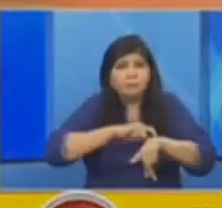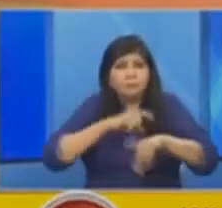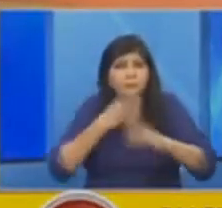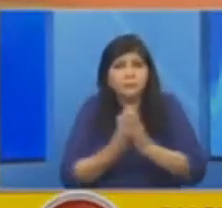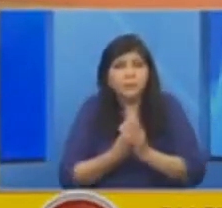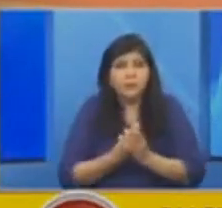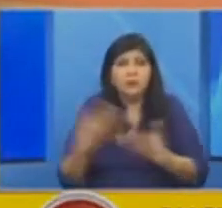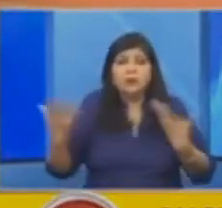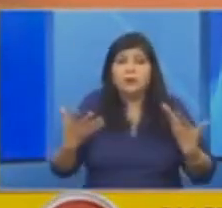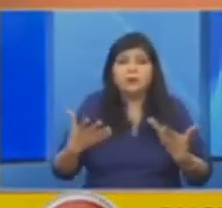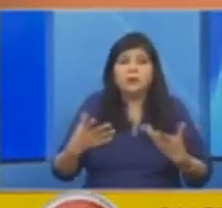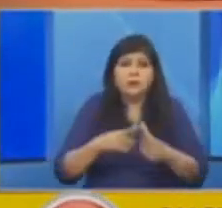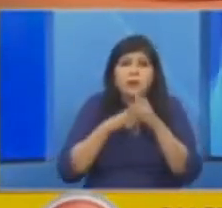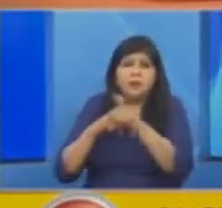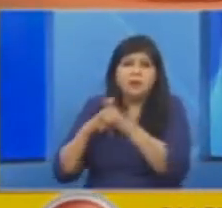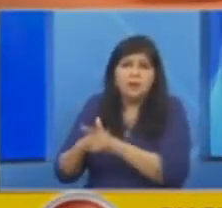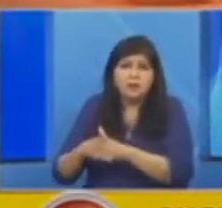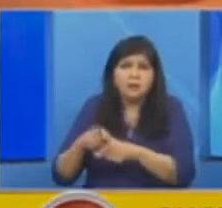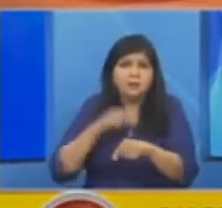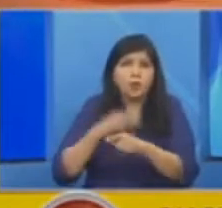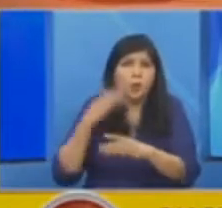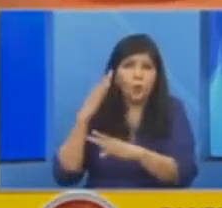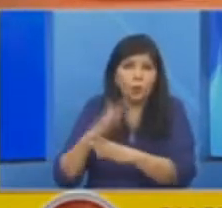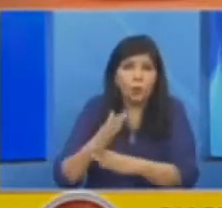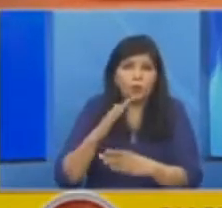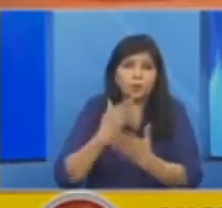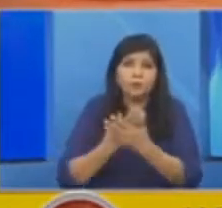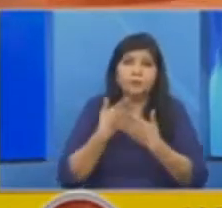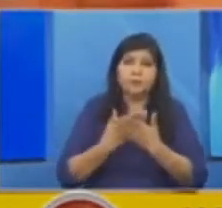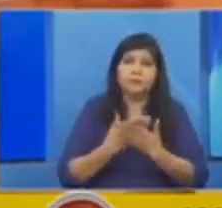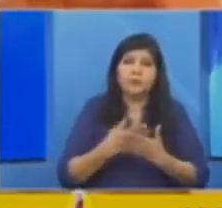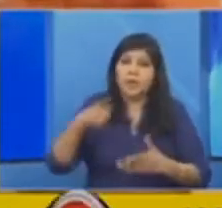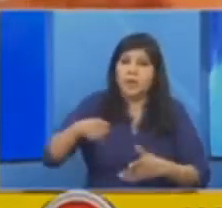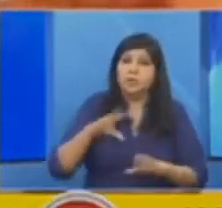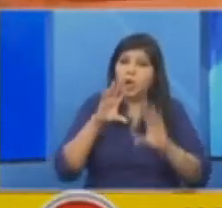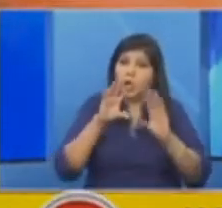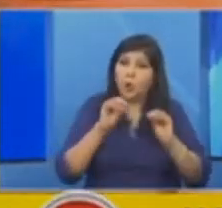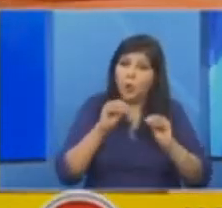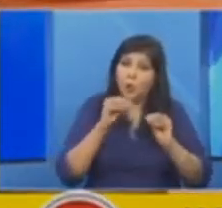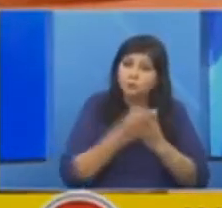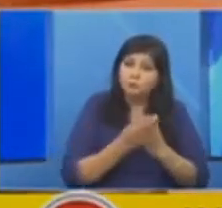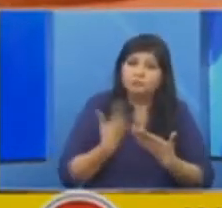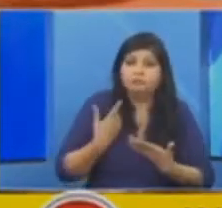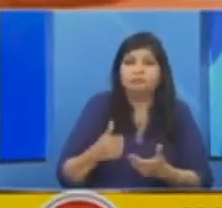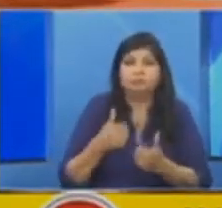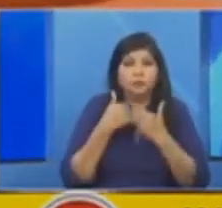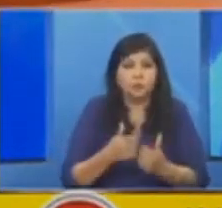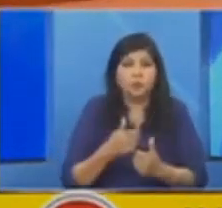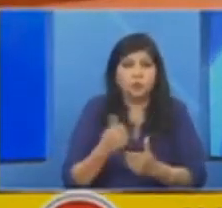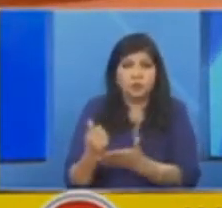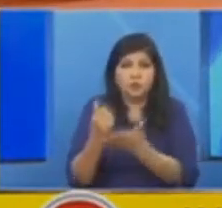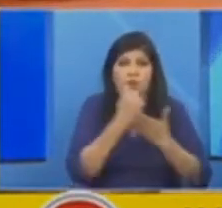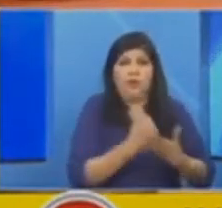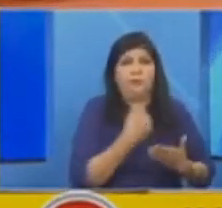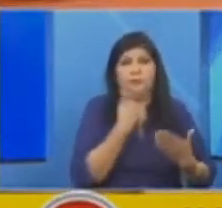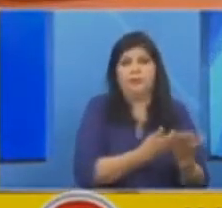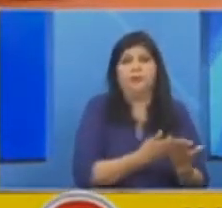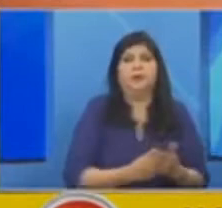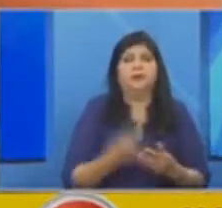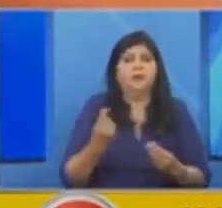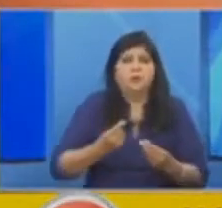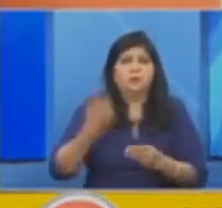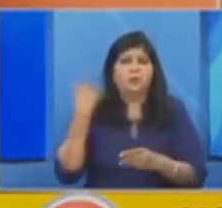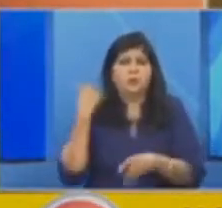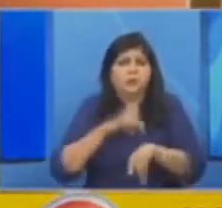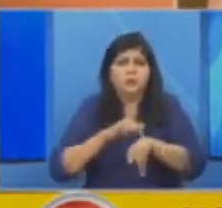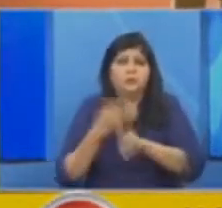कितने ही आतंकी साजि किसों को रोकने में ऐसे डॉक्स ने बहुत एहम भूमिका निभाई है कुछ समय